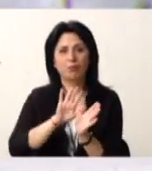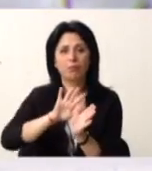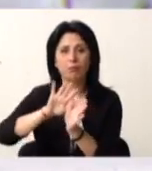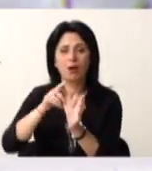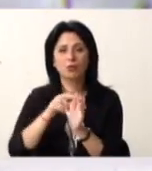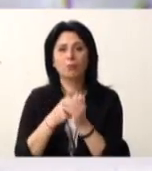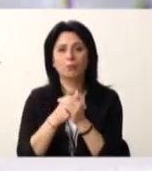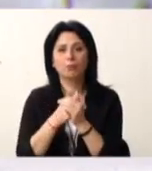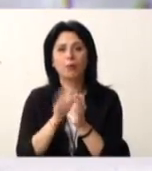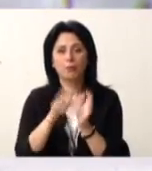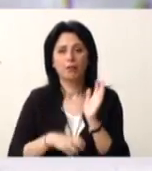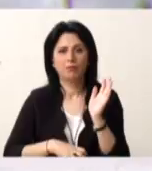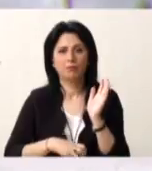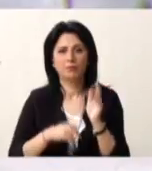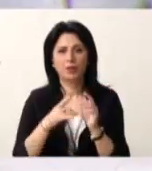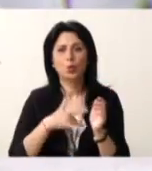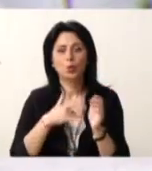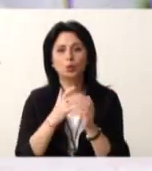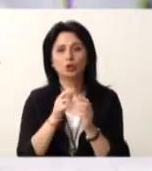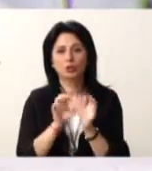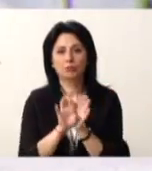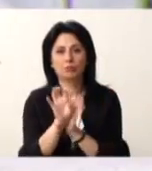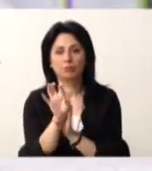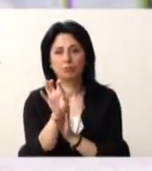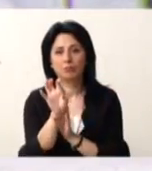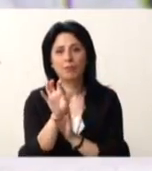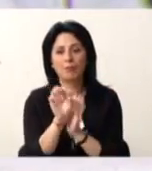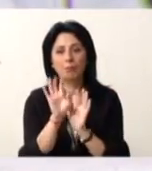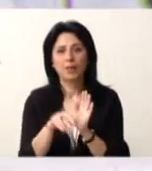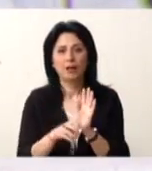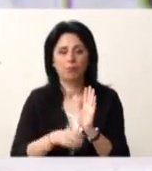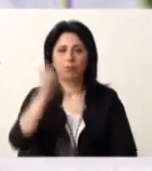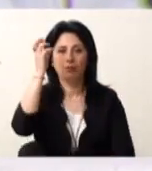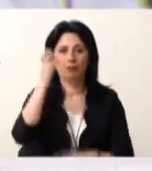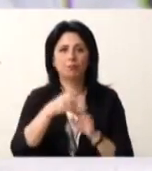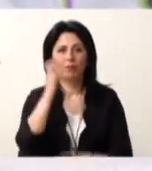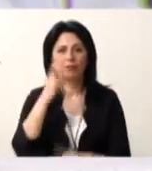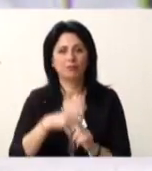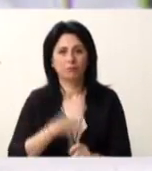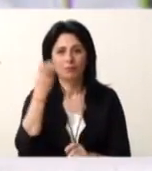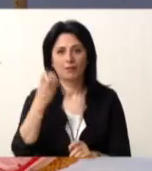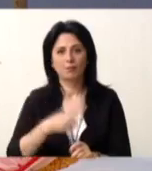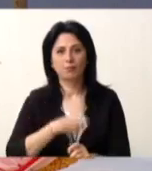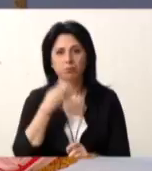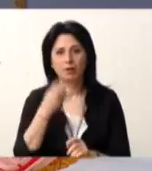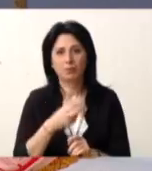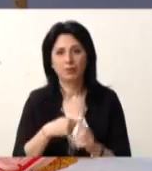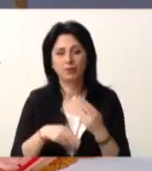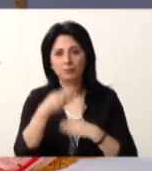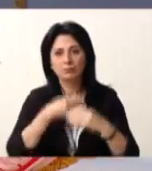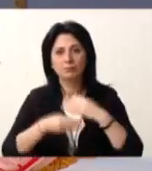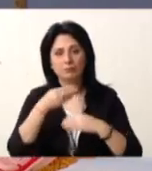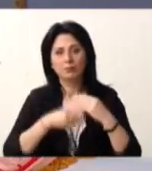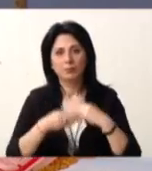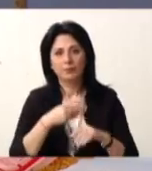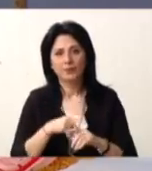და კუჭის რეზერვუარის ფუნქციას ასრულებს. და ჭარბი და მერე ამბობა რაღაც ნივთიერებათა ცვლის მოშლის დროს